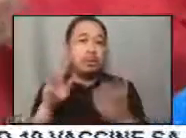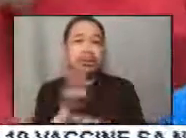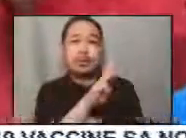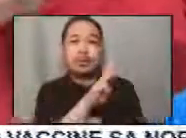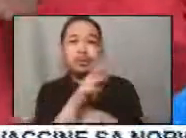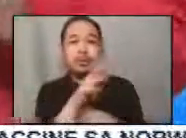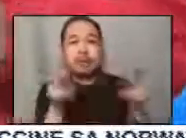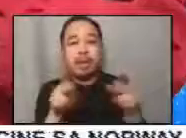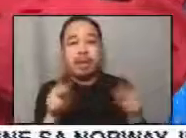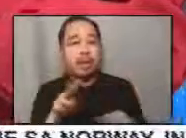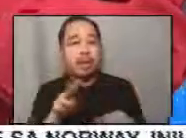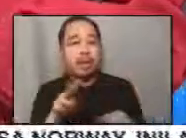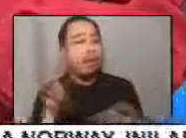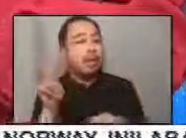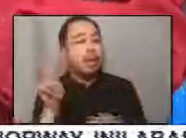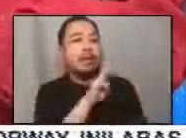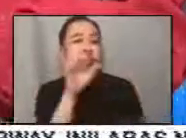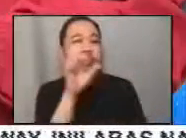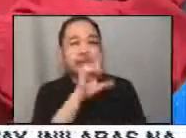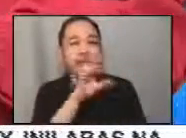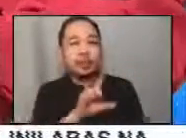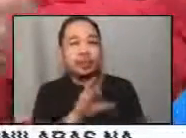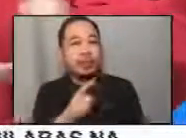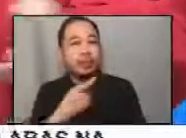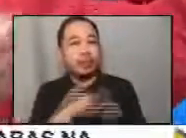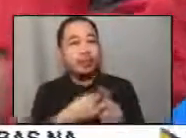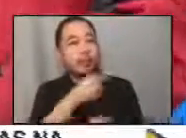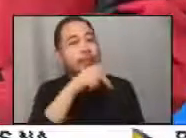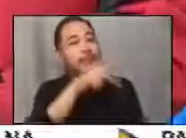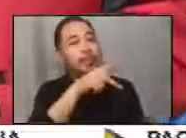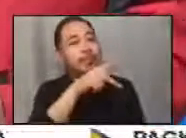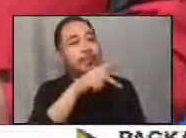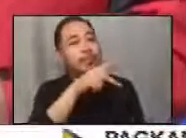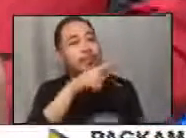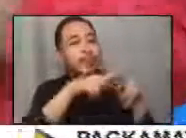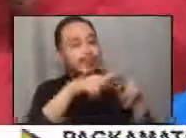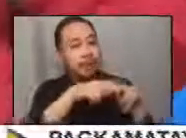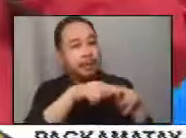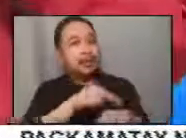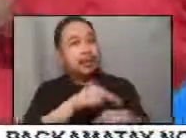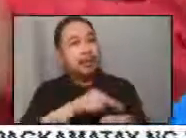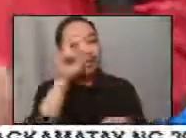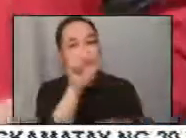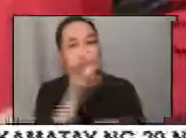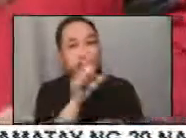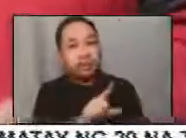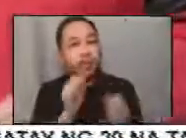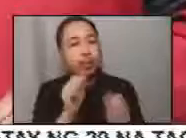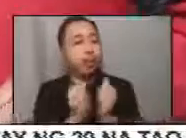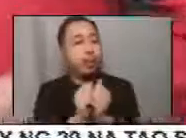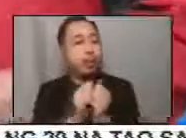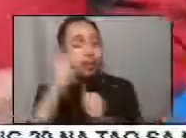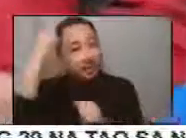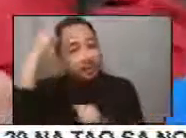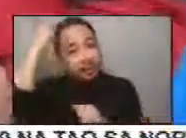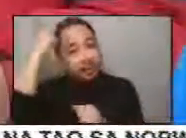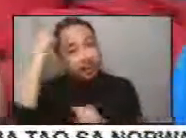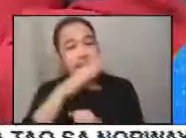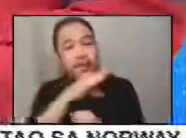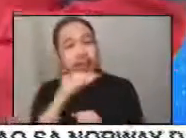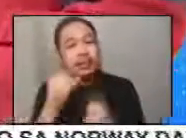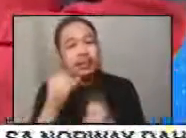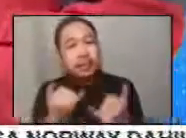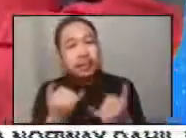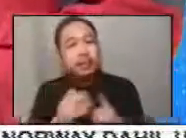COVID-19 at payong naman panlaban sa ulan. Ako naman po si Edmond Rosales, nagsasabing lagi maging handa, may bagyo man o wala.